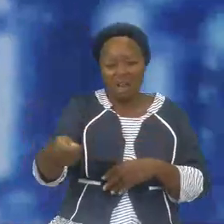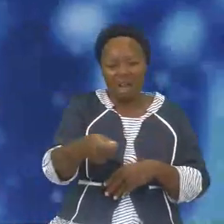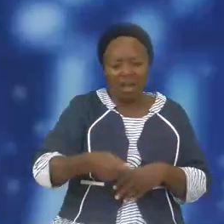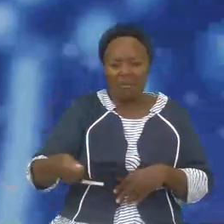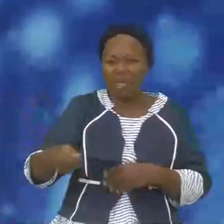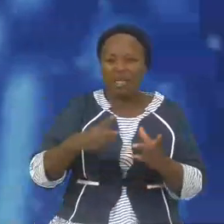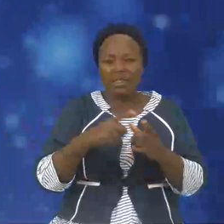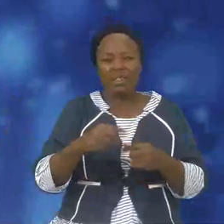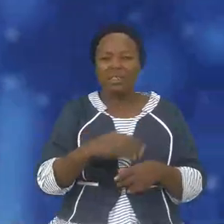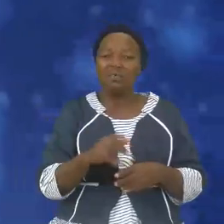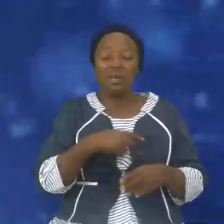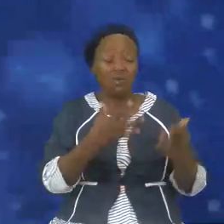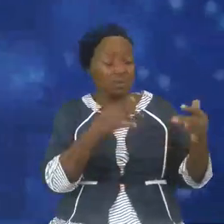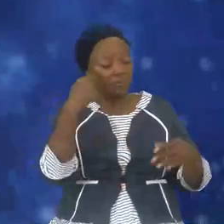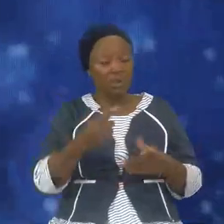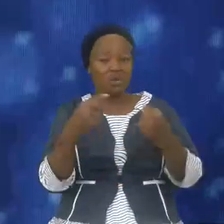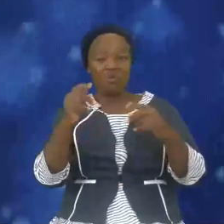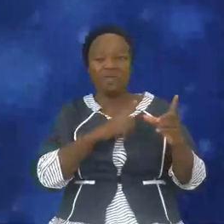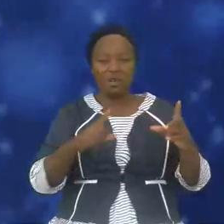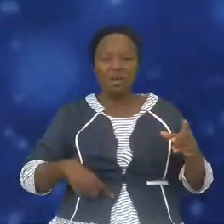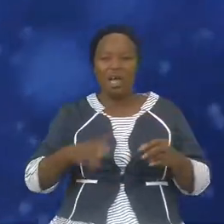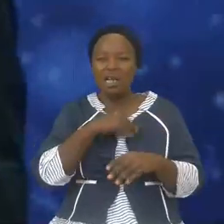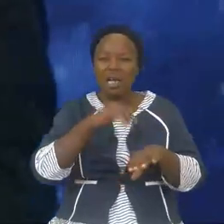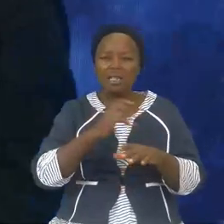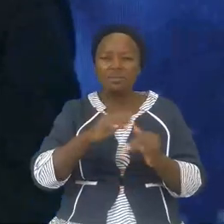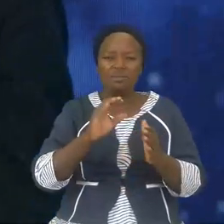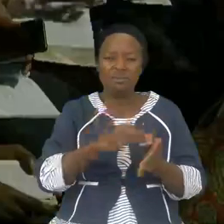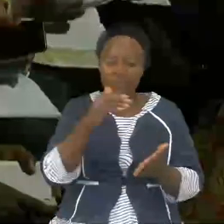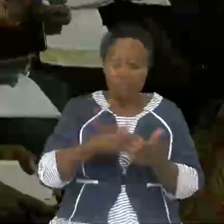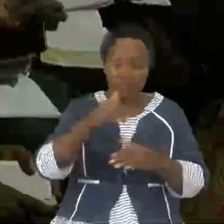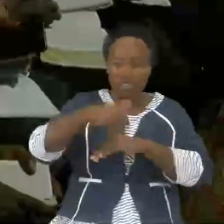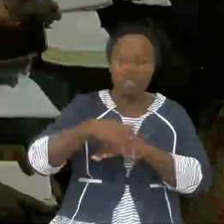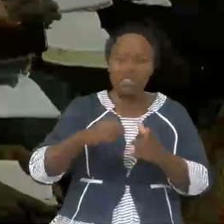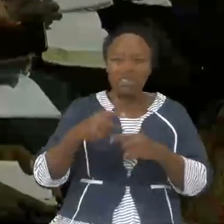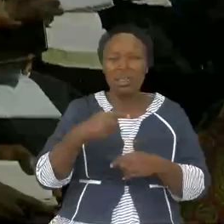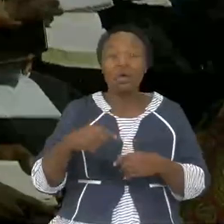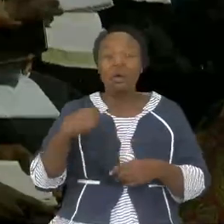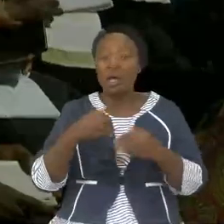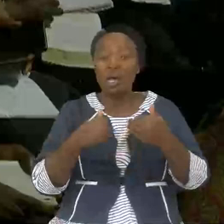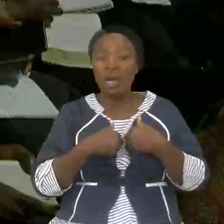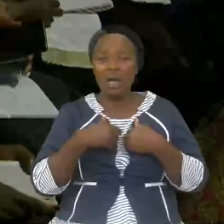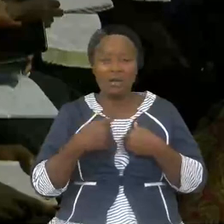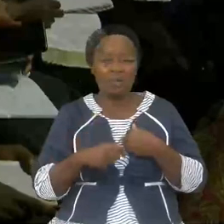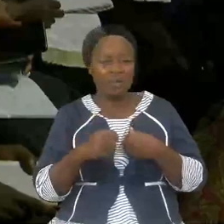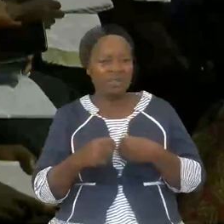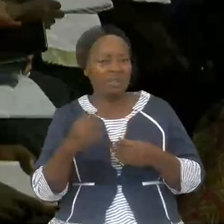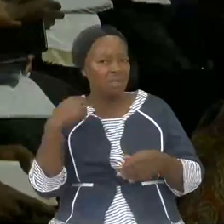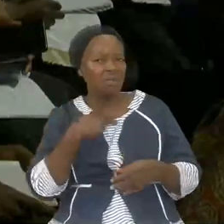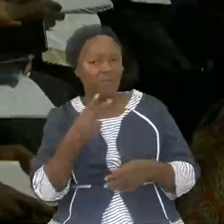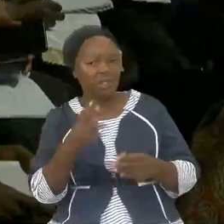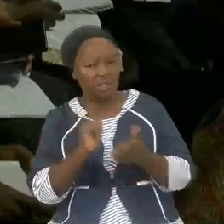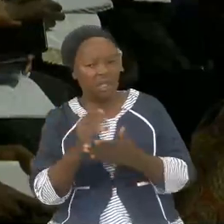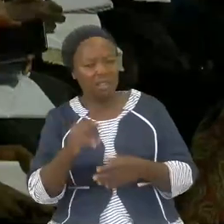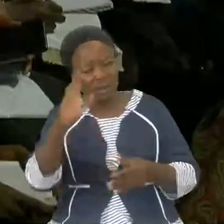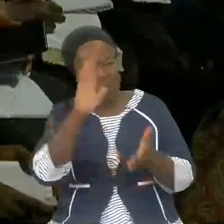nous attendons l'avènement du Seigneur. Et au beau milieu de la nuit, ils ont entendu la voix que l'époux est